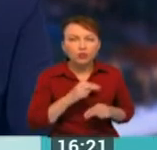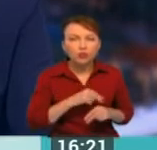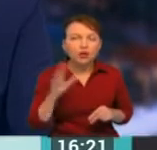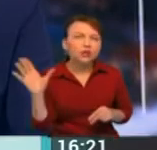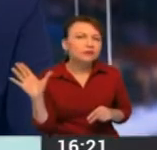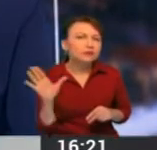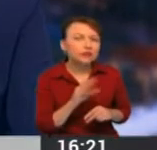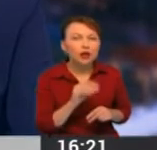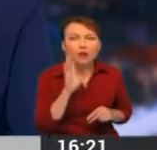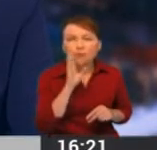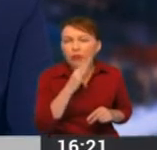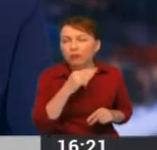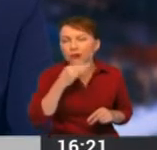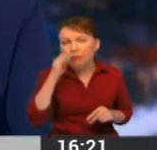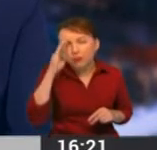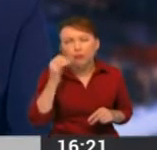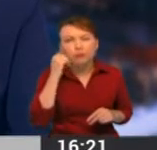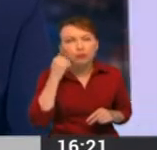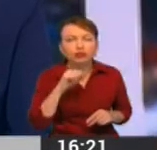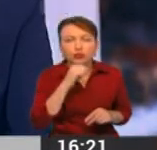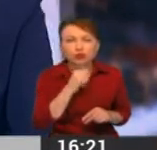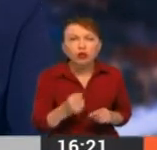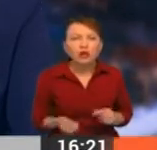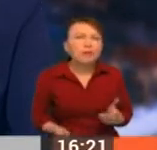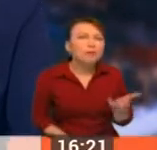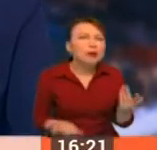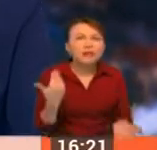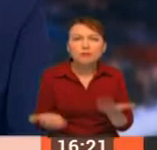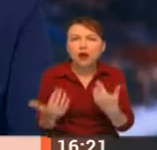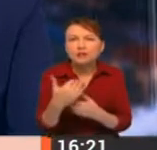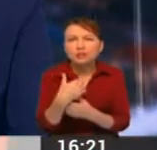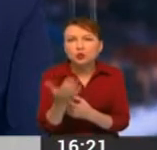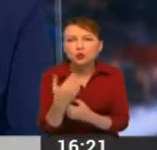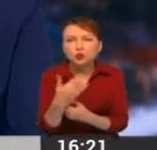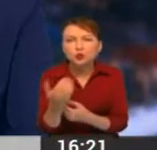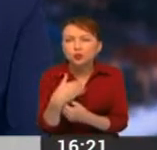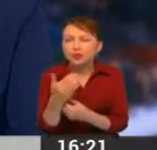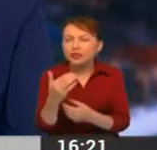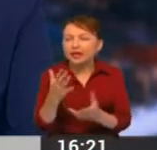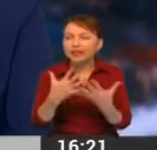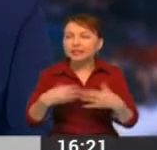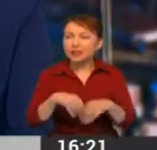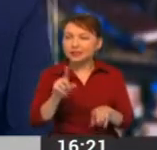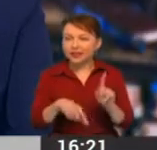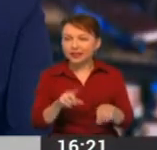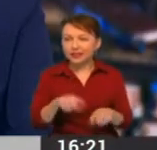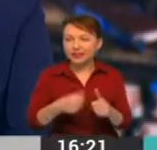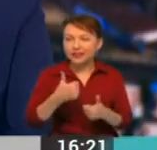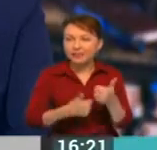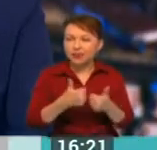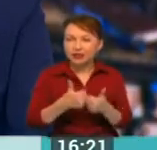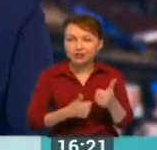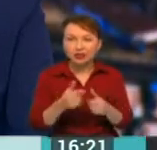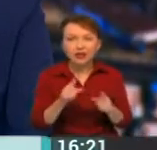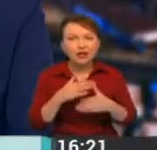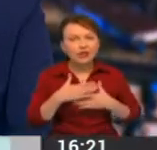абсолютно. Мамы, папы, бабушки, дедушки собирали, поднимали все сундуки. В семьях некоторые даже соперничали, потому